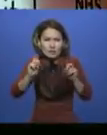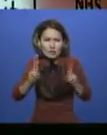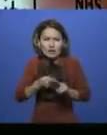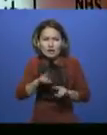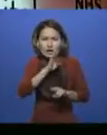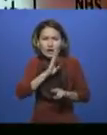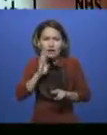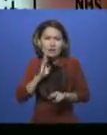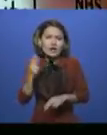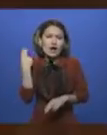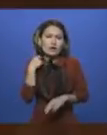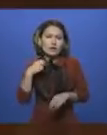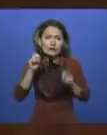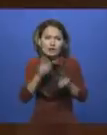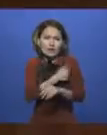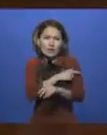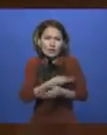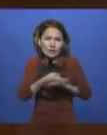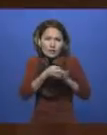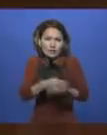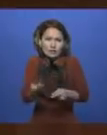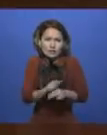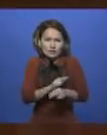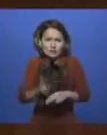әйел Лондондағы арнайы ауруханаға ауыстырылмақ.